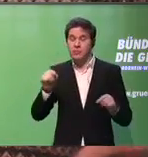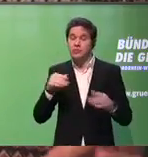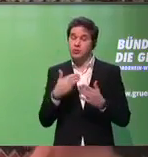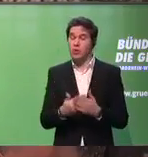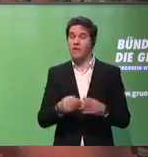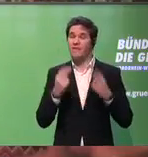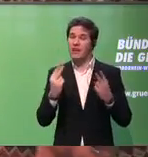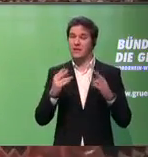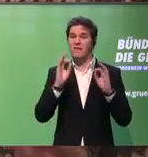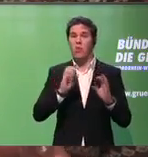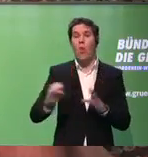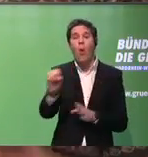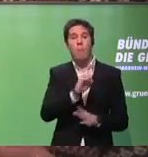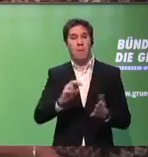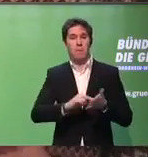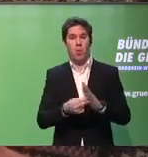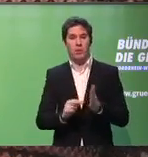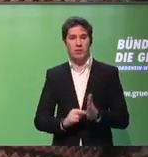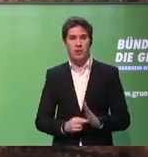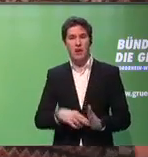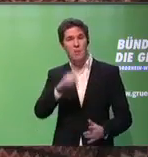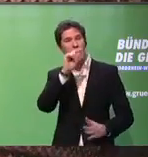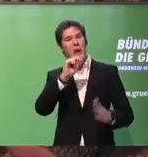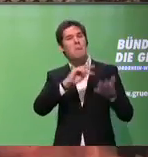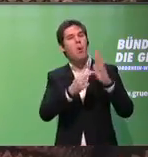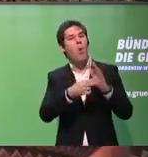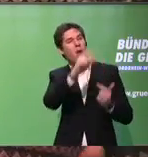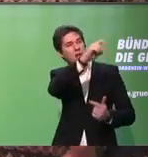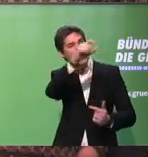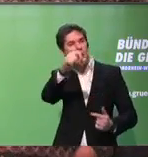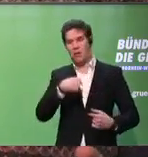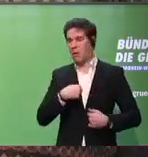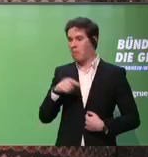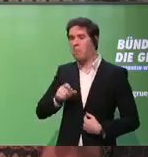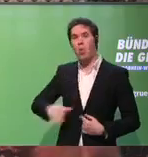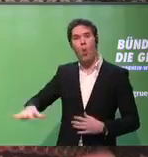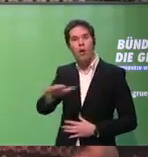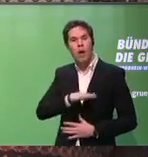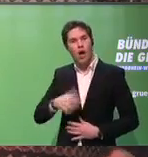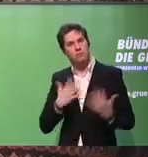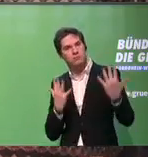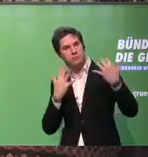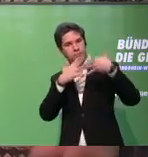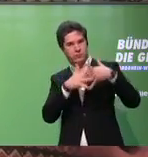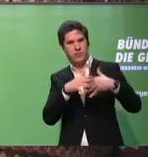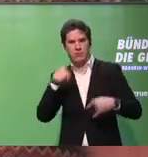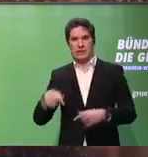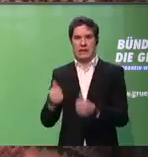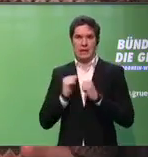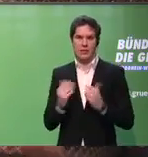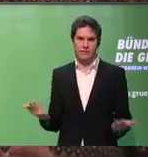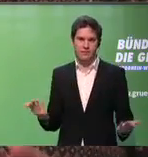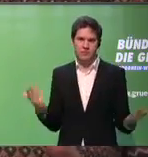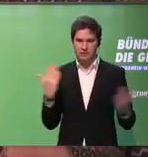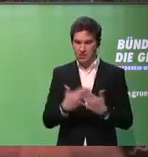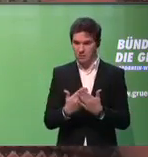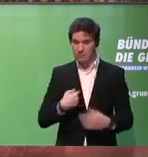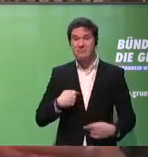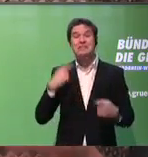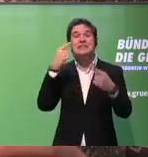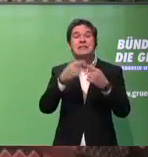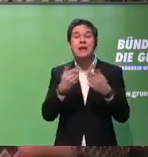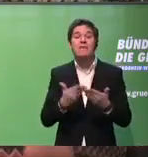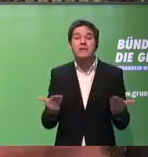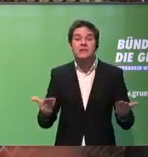europäischer Politik, europäischen Politikern und Bürgerinnen und Bürgern. Das, was wir damit verfolgen, ist ja die